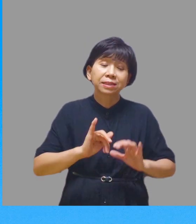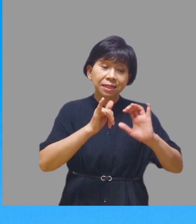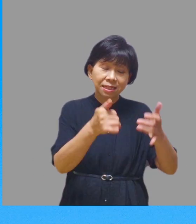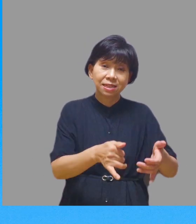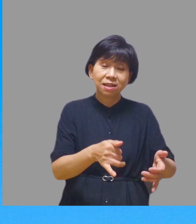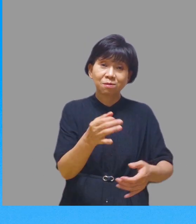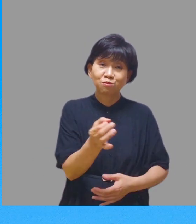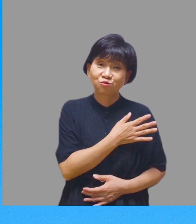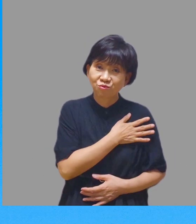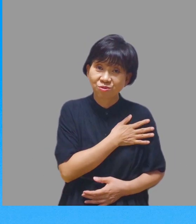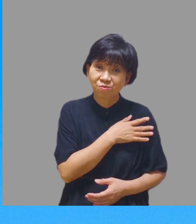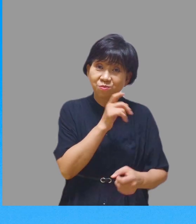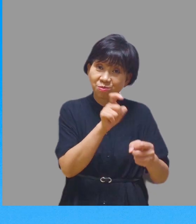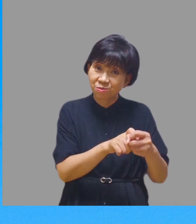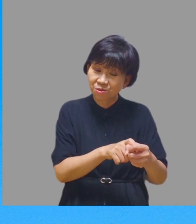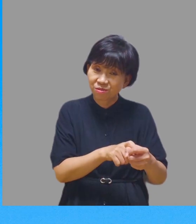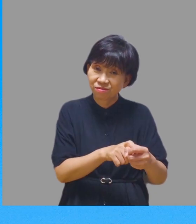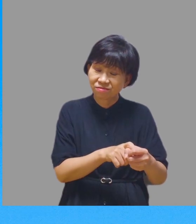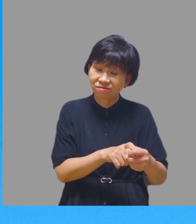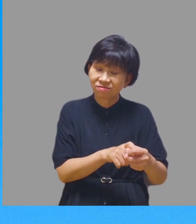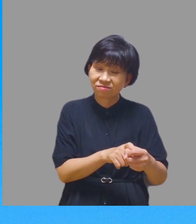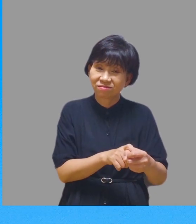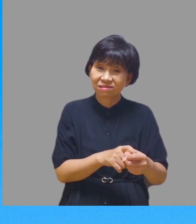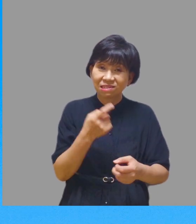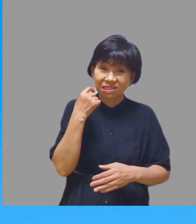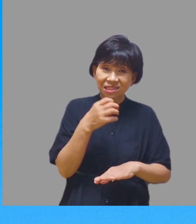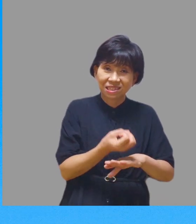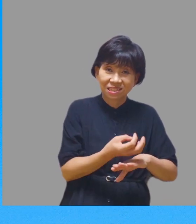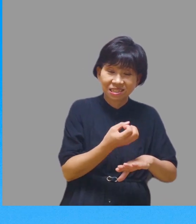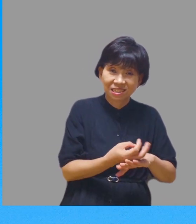북입니까? 세상의 금은보합니까?